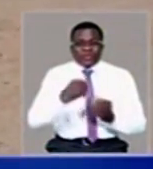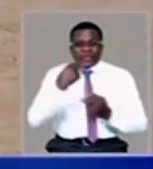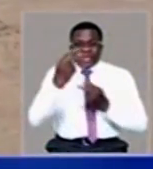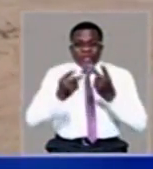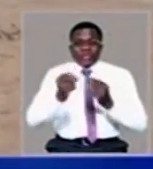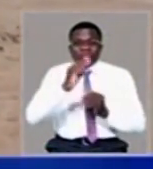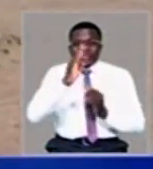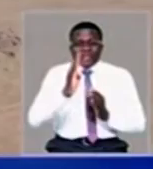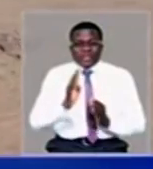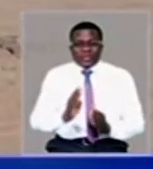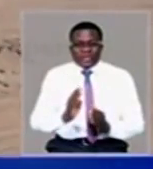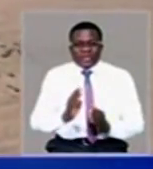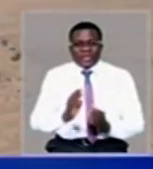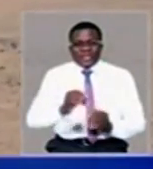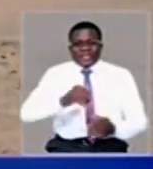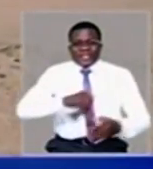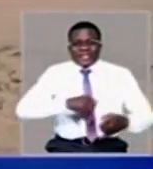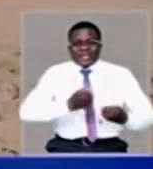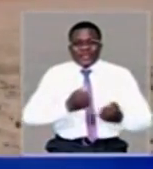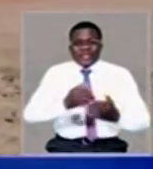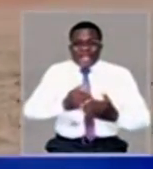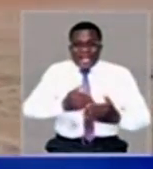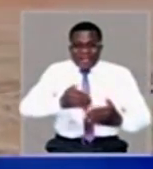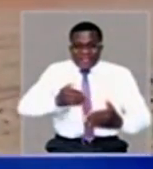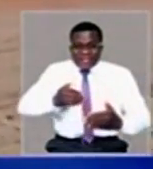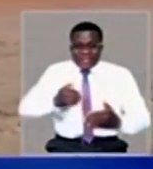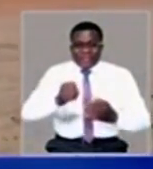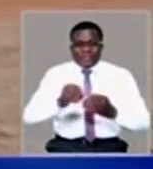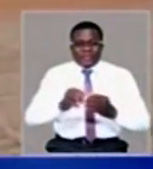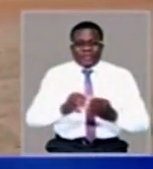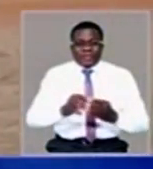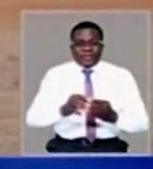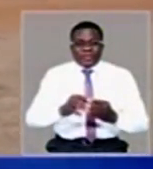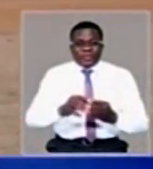tourisme béninois s'en réjouit à l'avance.